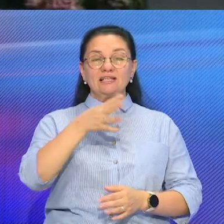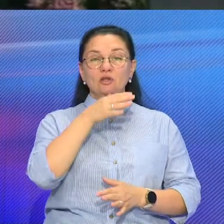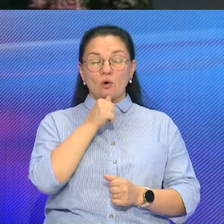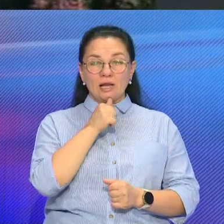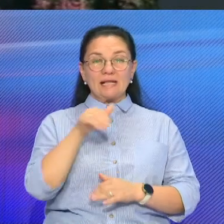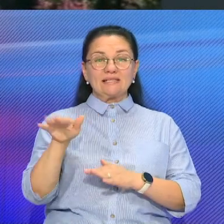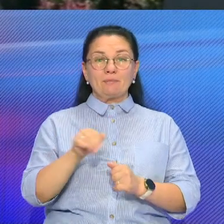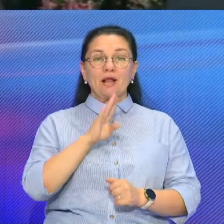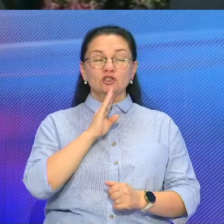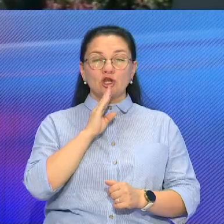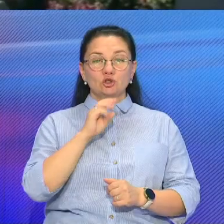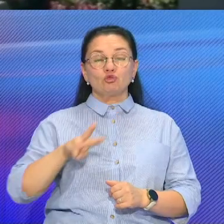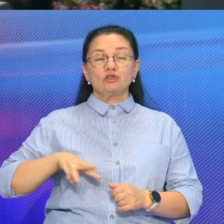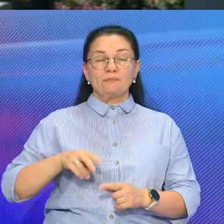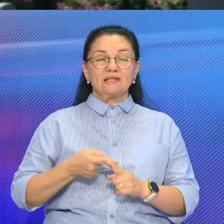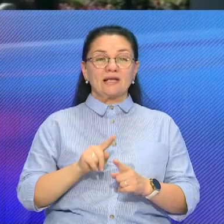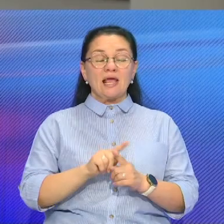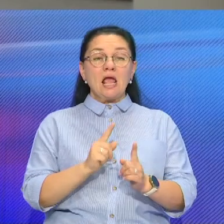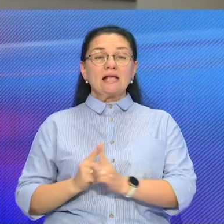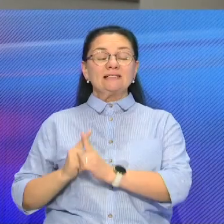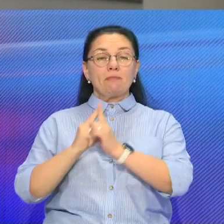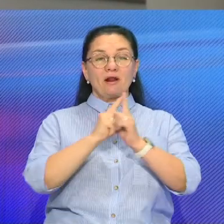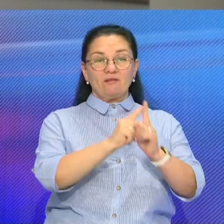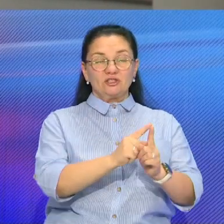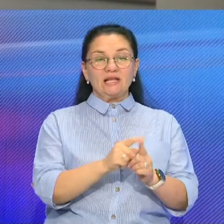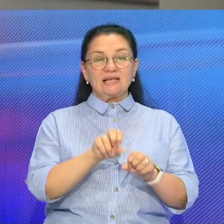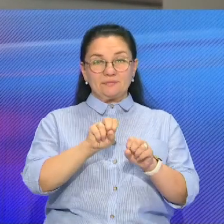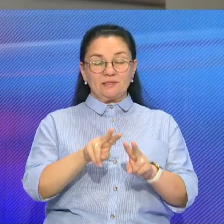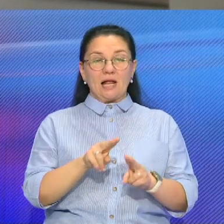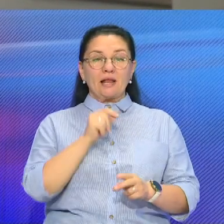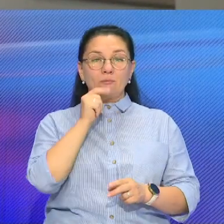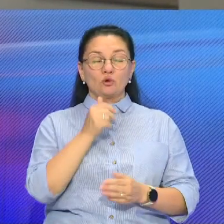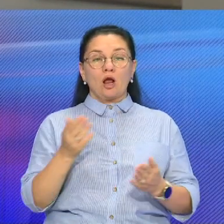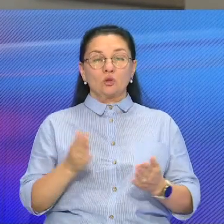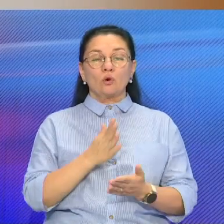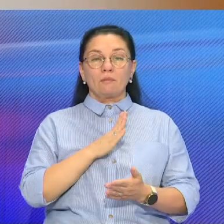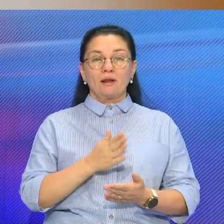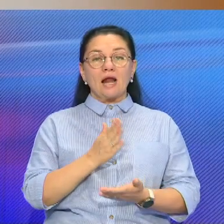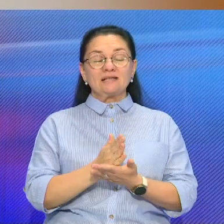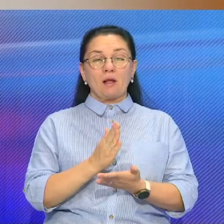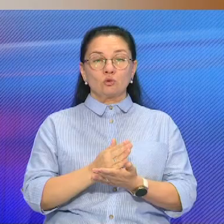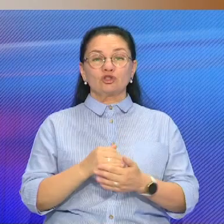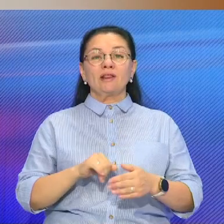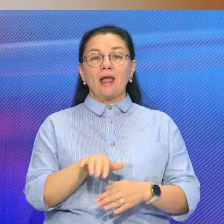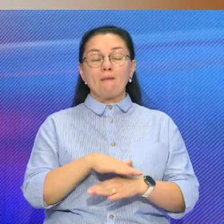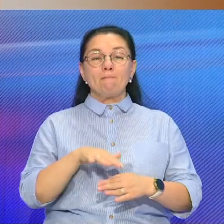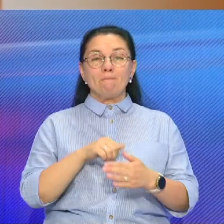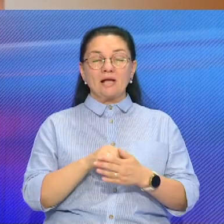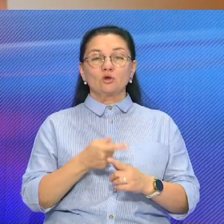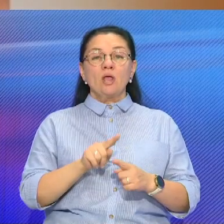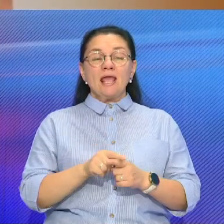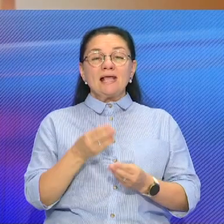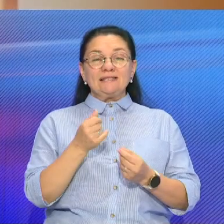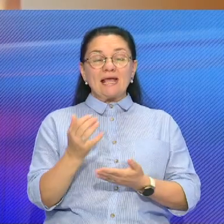столице. Мужчины лично сопроводили женщин к клиентам на базу отдыха, расположенную в Гродненском районе. Деньги за работу фигуранты